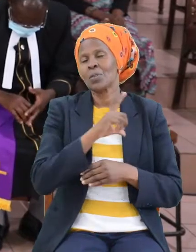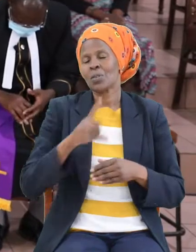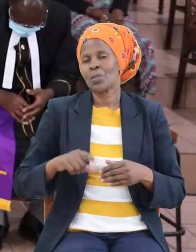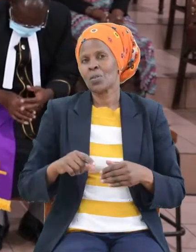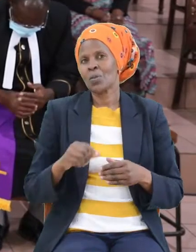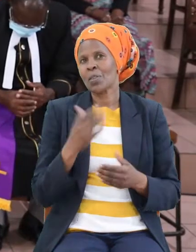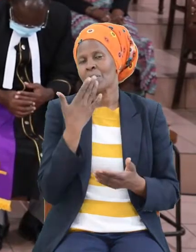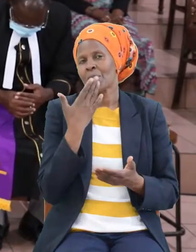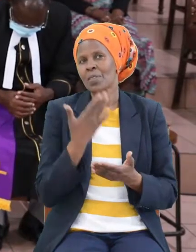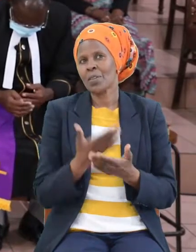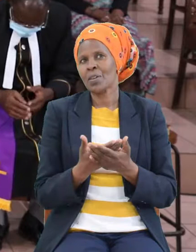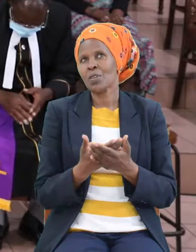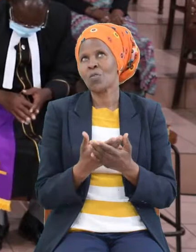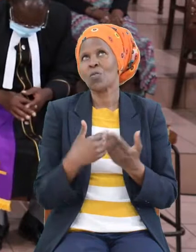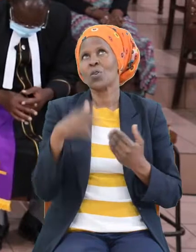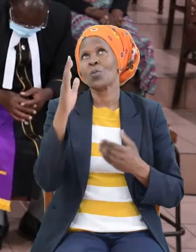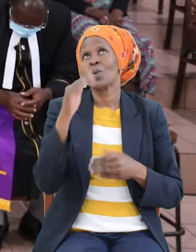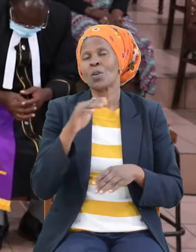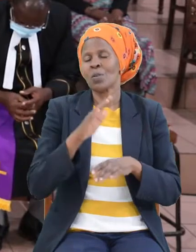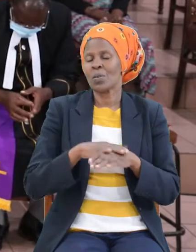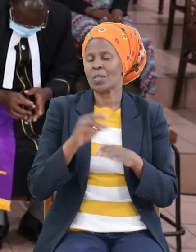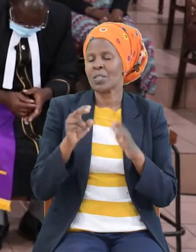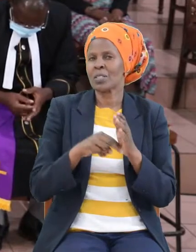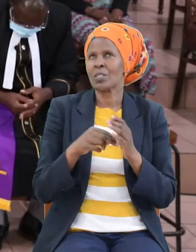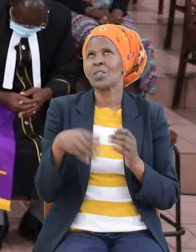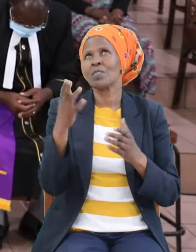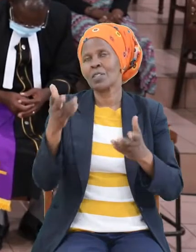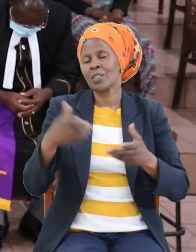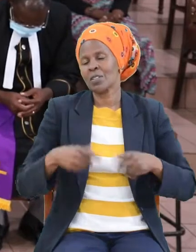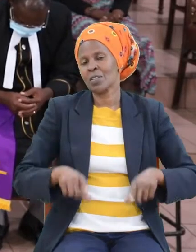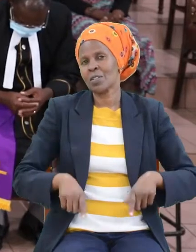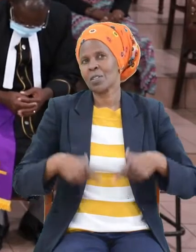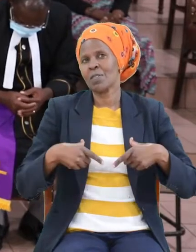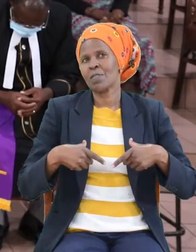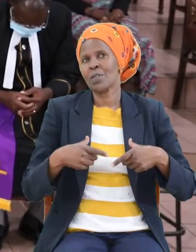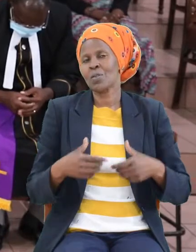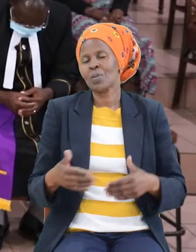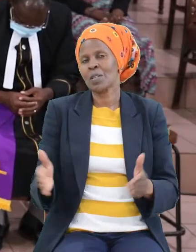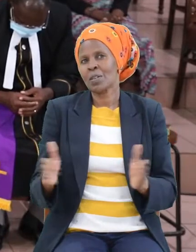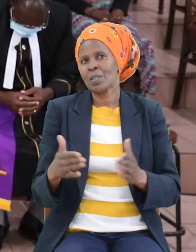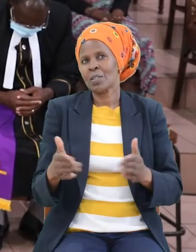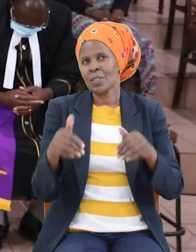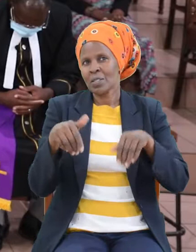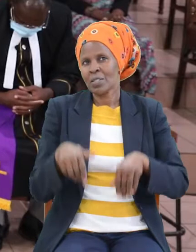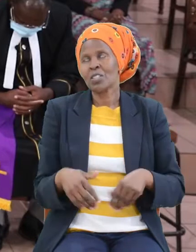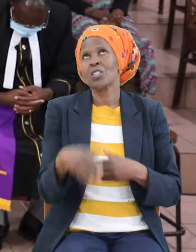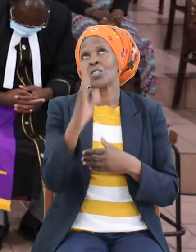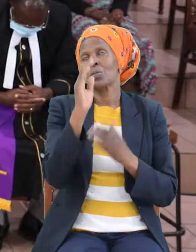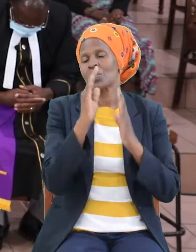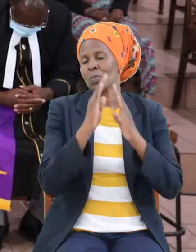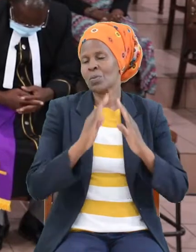na shukrani kwa wema na fadhili zako, kwa Mungu umetupea uhai, ukaweza kutuleta kwa hii nyumba yako